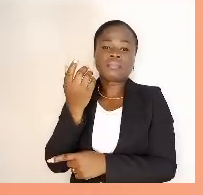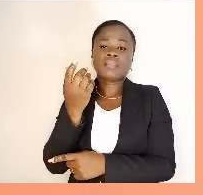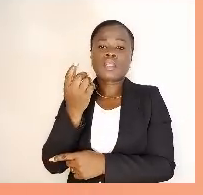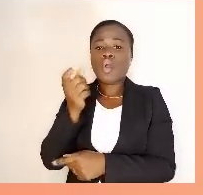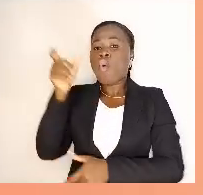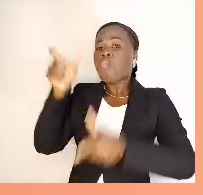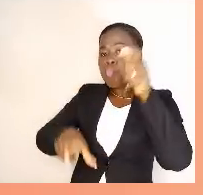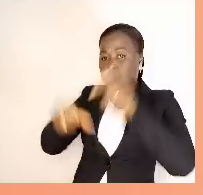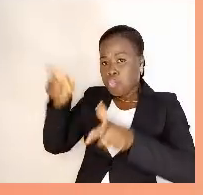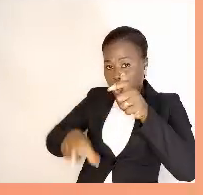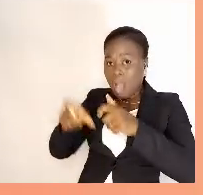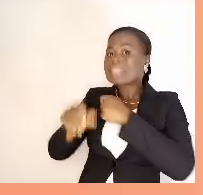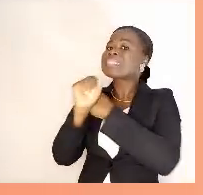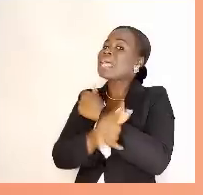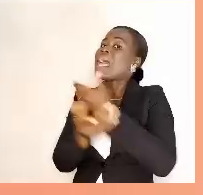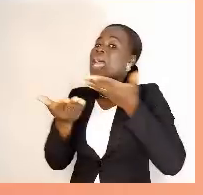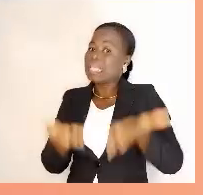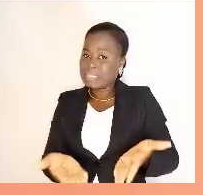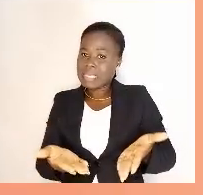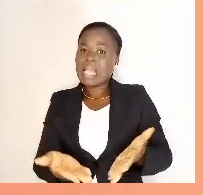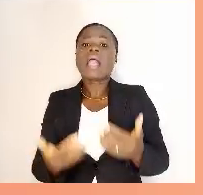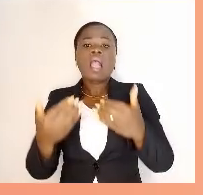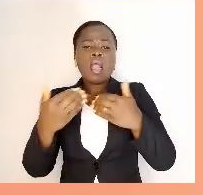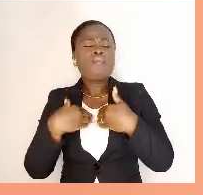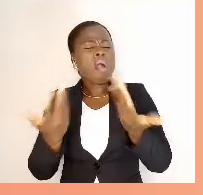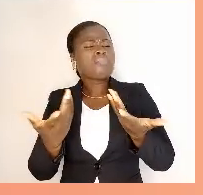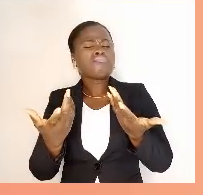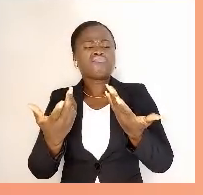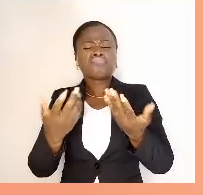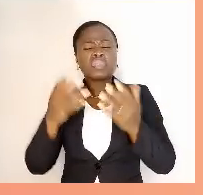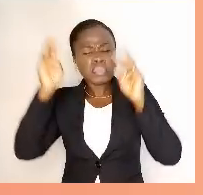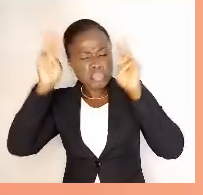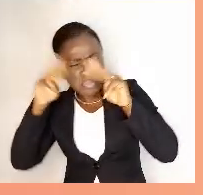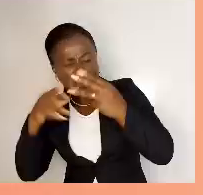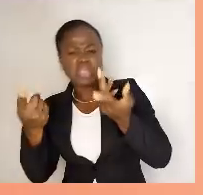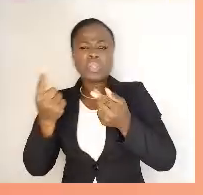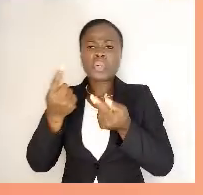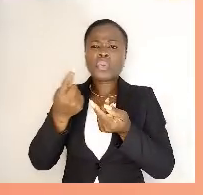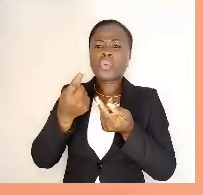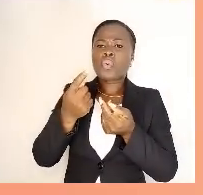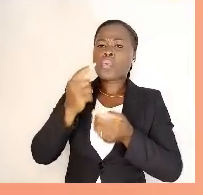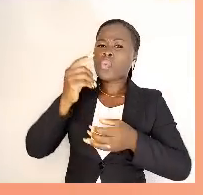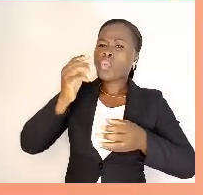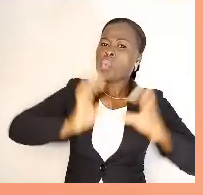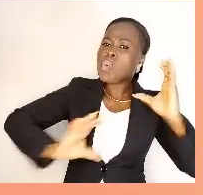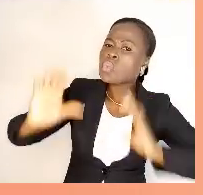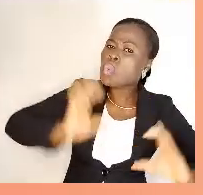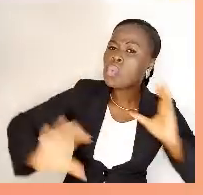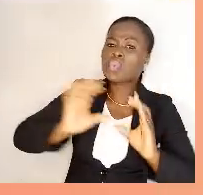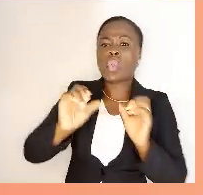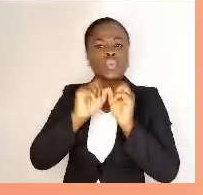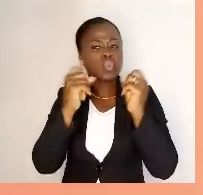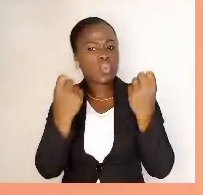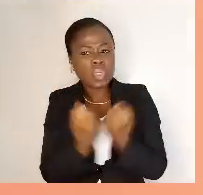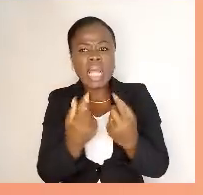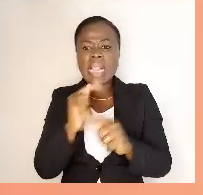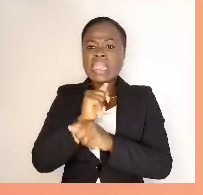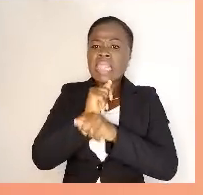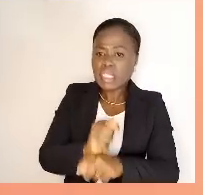peuple sénégalais a les ressources spirituelles, culturelles, traditionnelles,